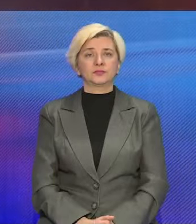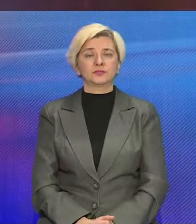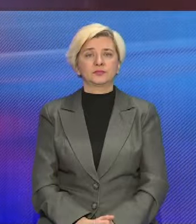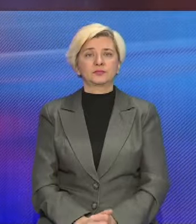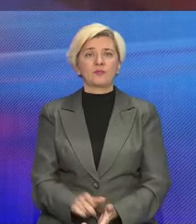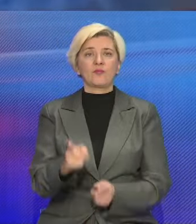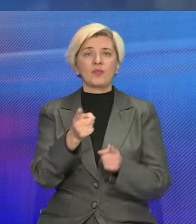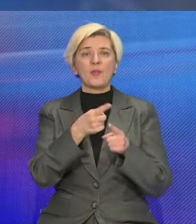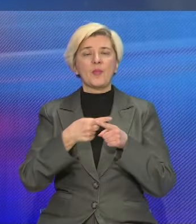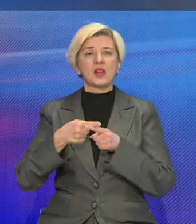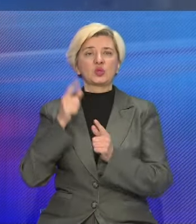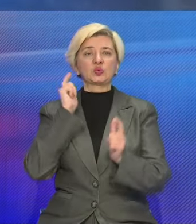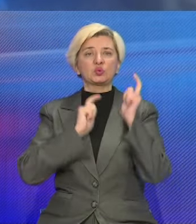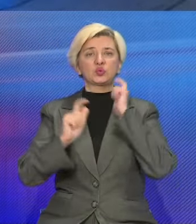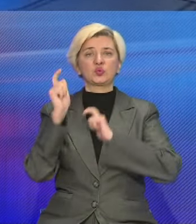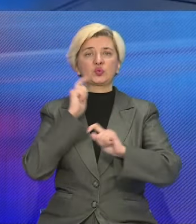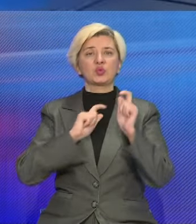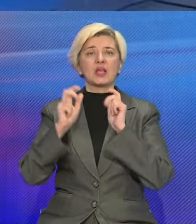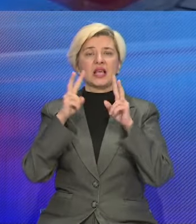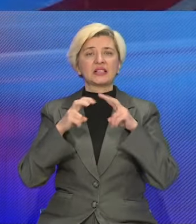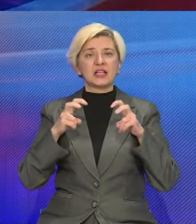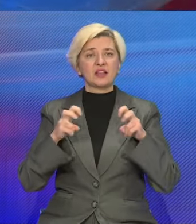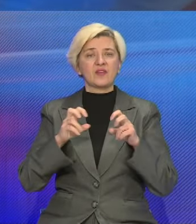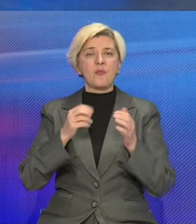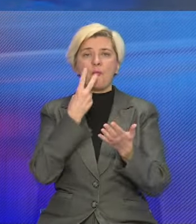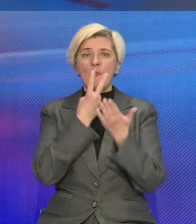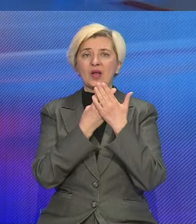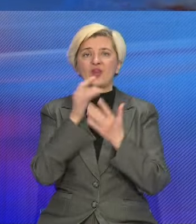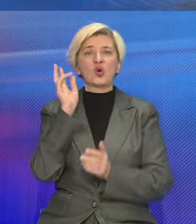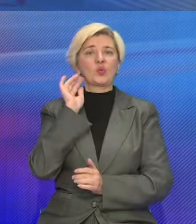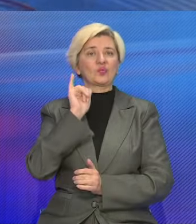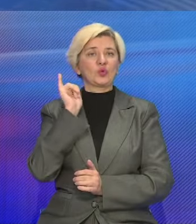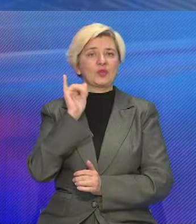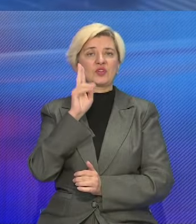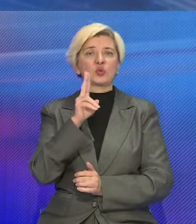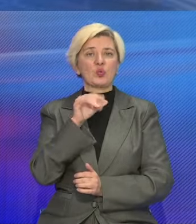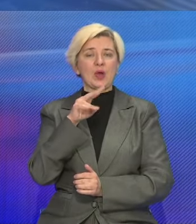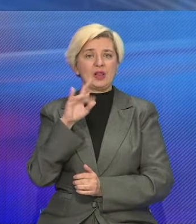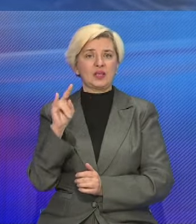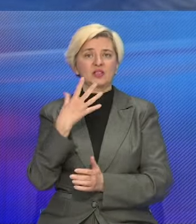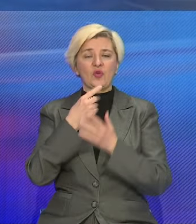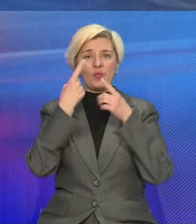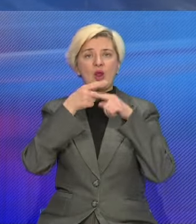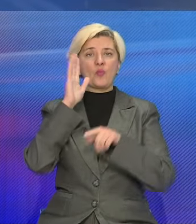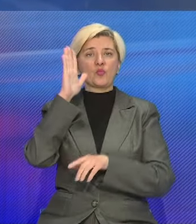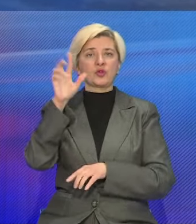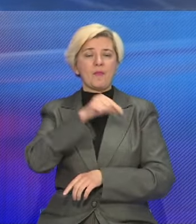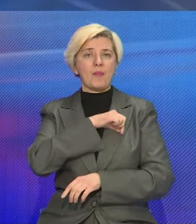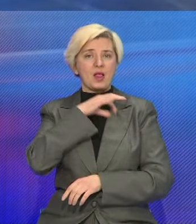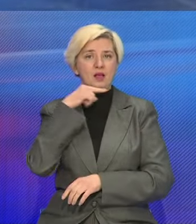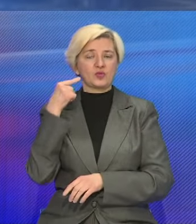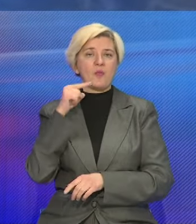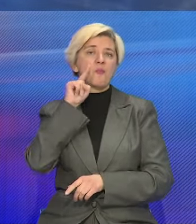Беларуський інститут стратегічних дослідувань презентував у Купаловськім універсітеті свій проєкт «Будучення Беларусі – молодіжний